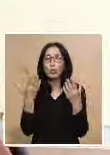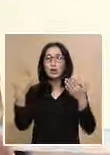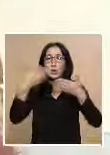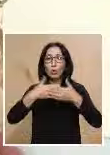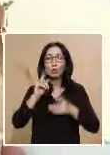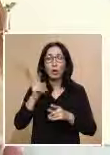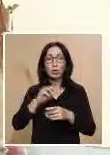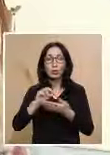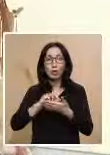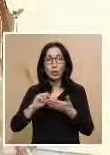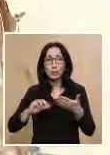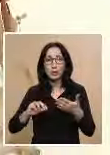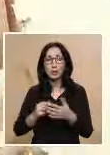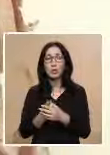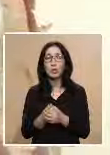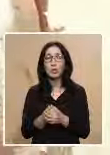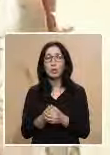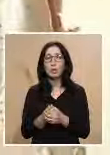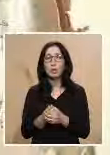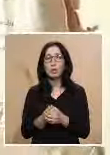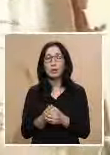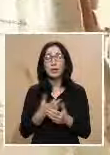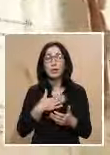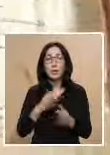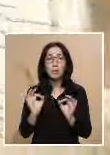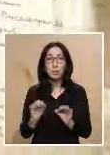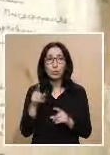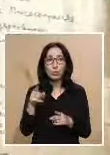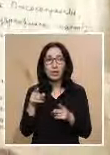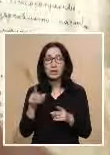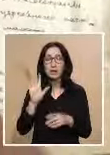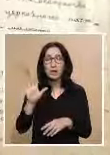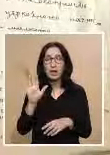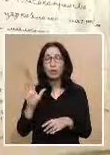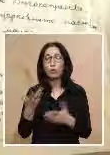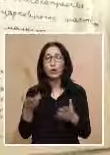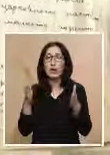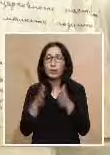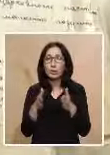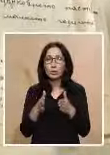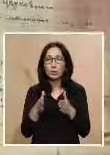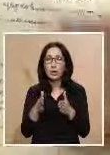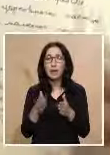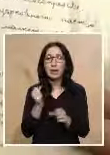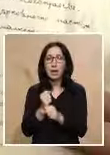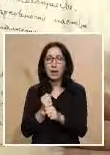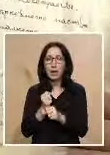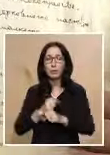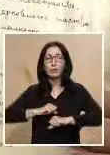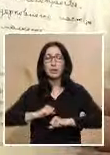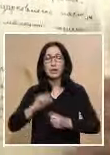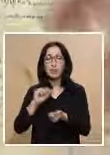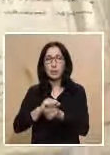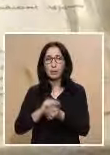е написал, историческа хроника от Змей Горянин. Именно тази негова, макар и краткотайна работа в дирекция